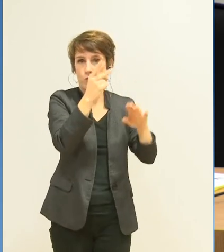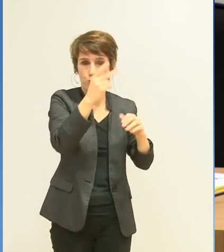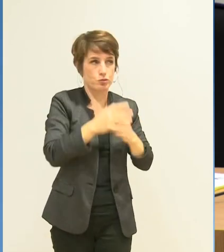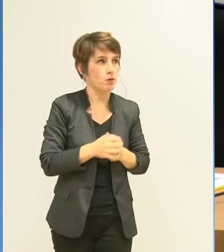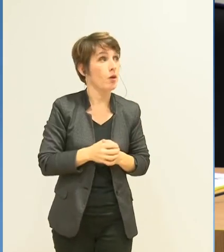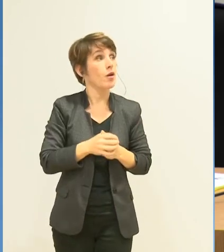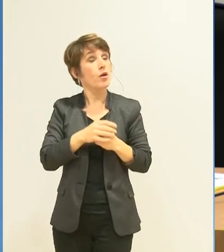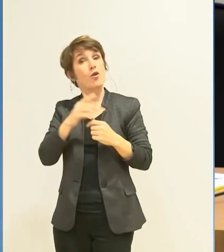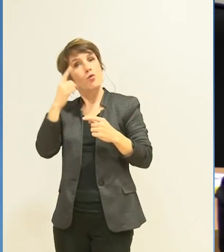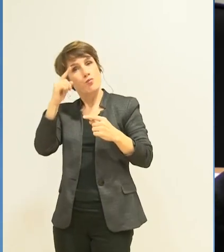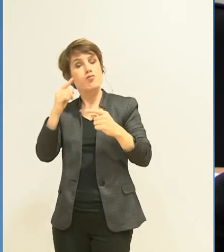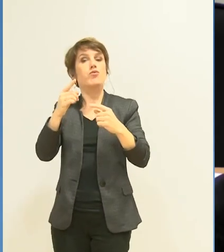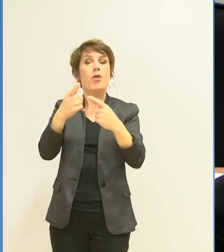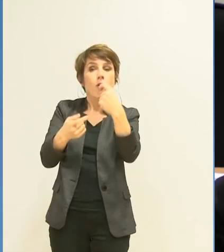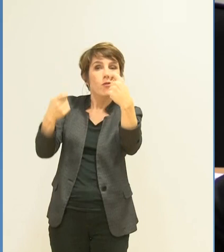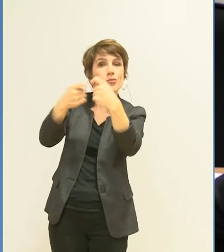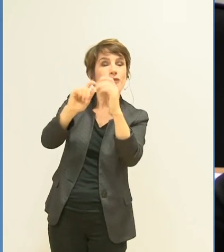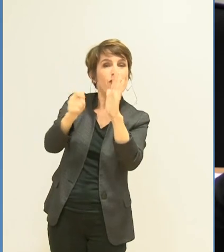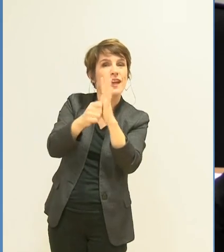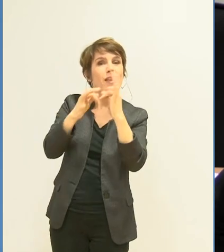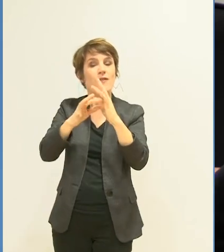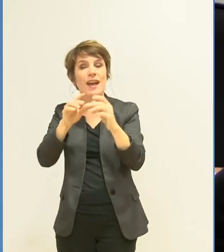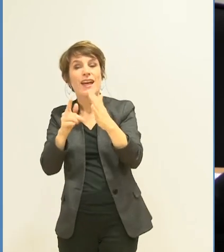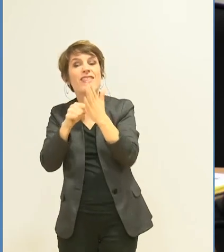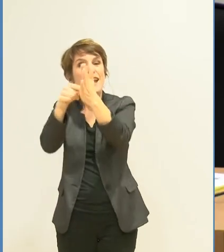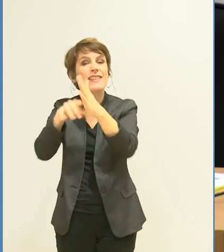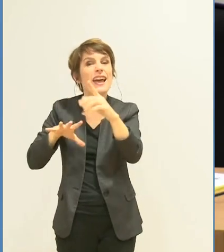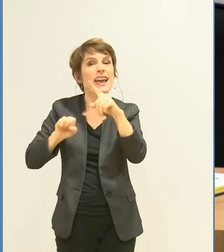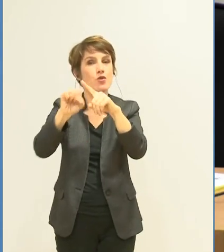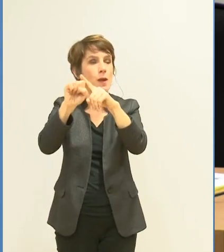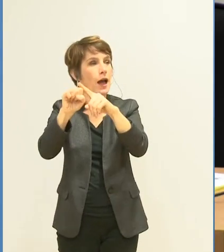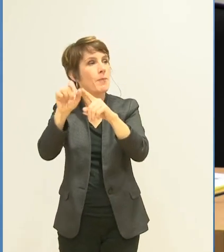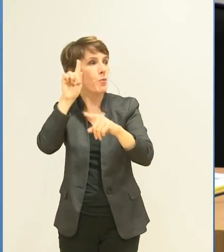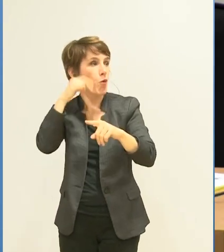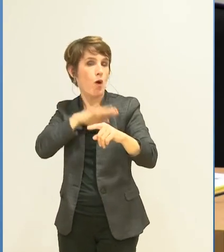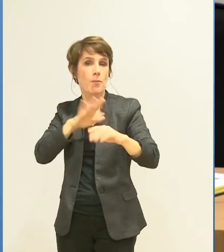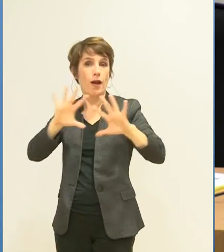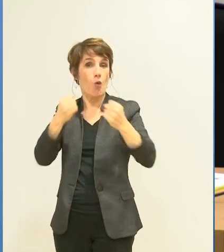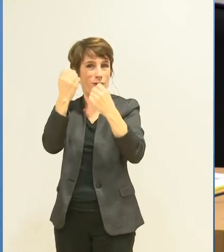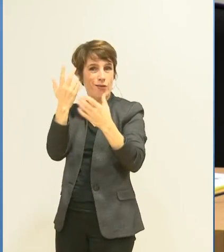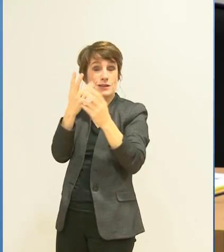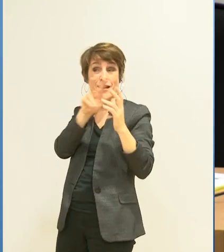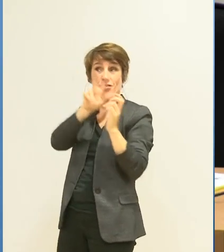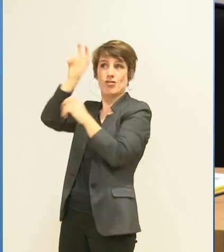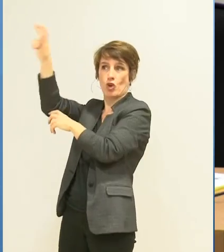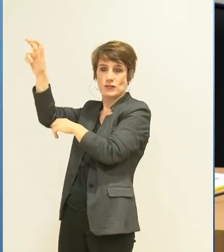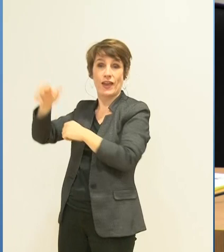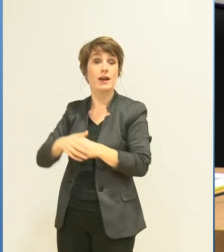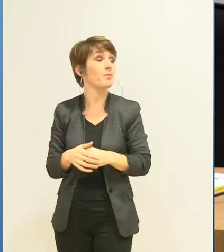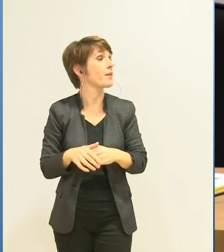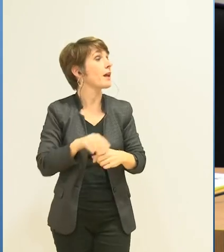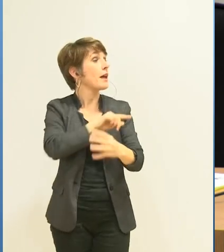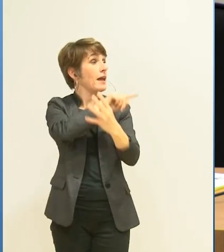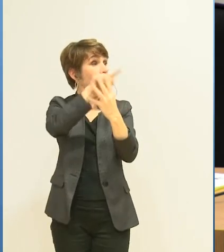durée de remboursement de la dette récupérables dans le cadre des transferts de compétences les quatre emprunts concernés avaient une